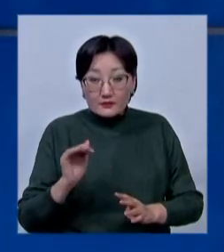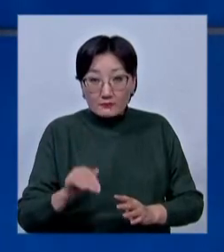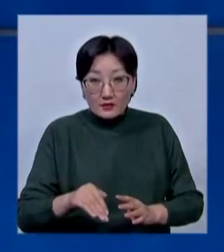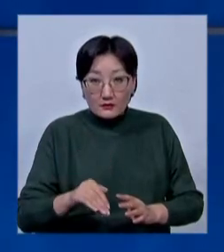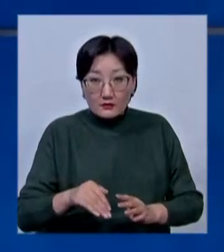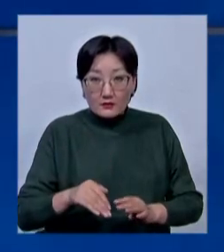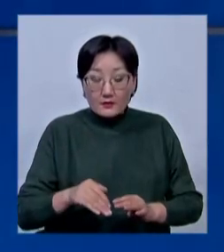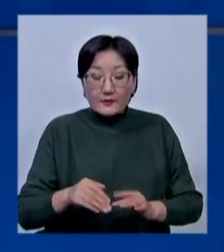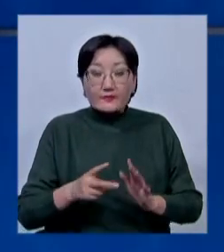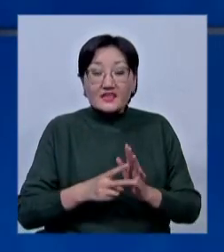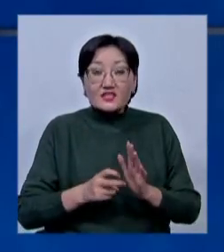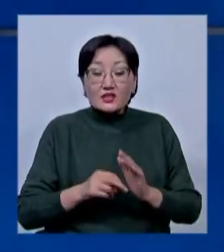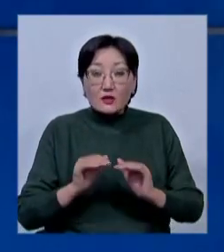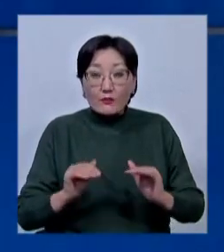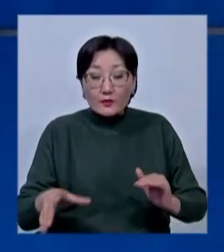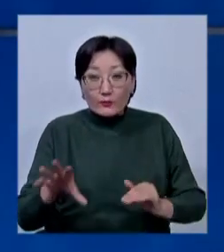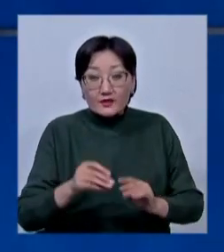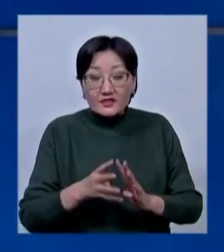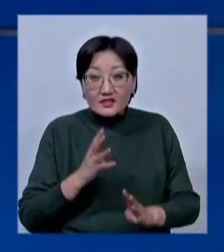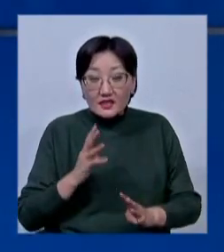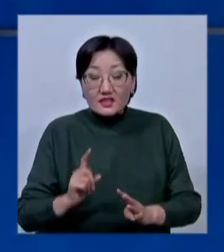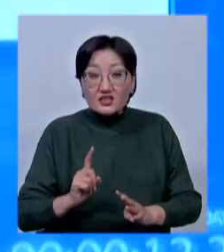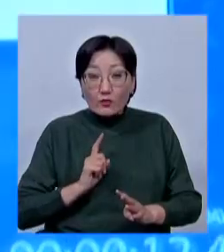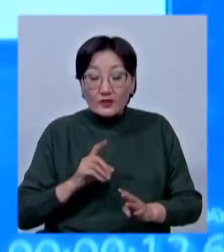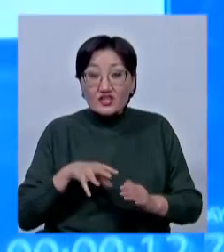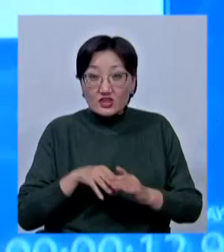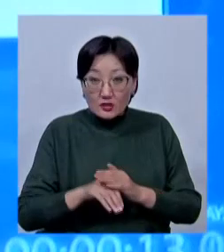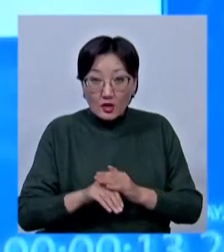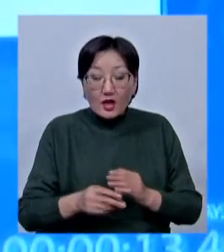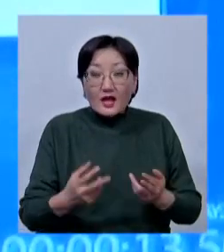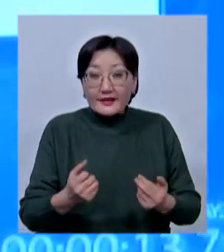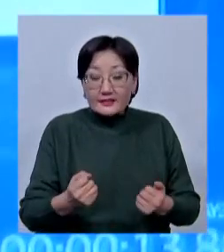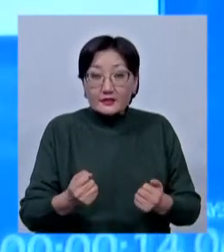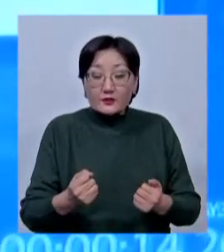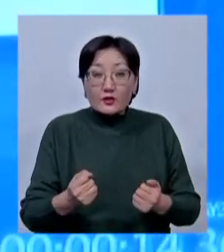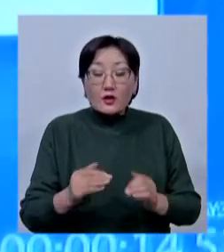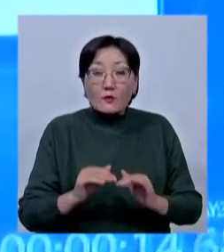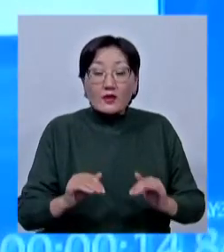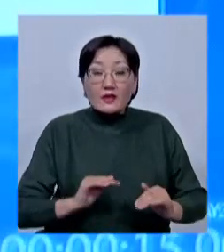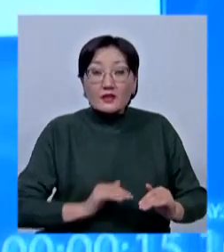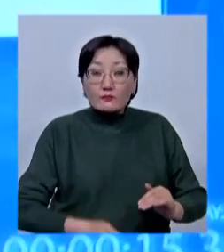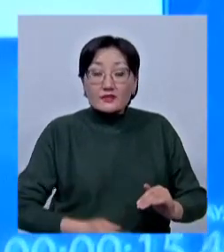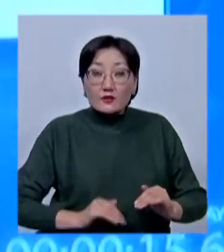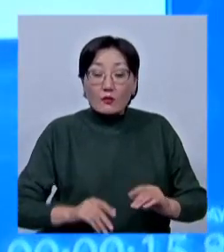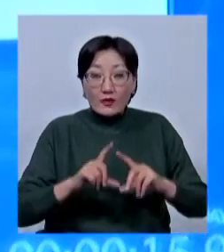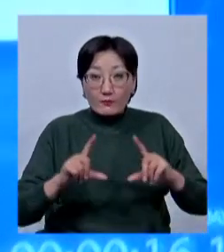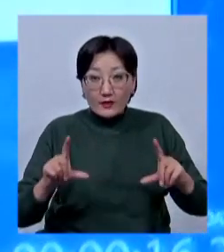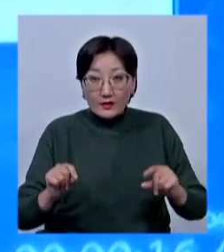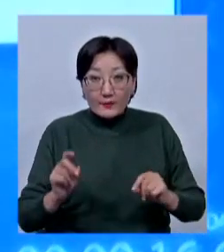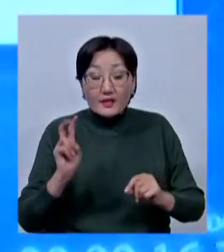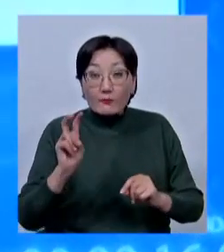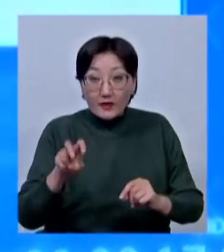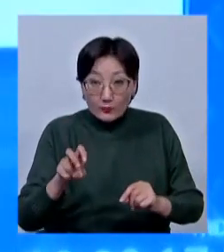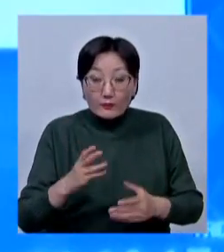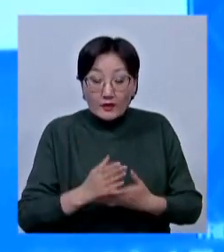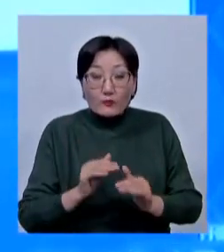45700 баланың бәрі кезекте тұрған балалардың ішінде, әрине, олар жекеменчик балабақшаға барып жүрген балалар бар. Өйткені